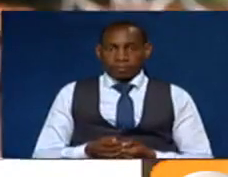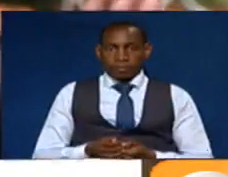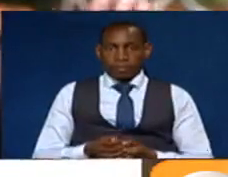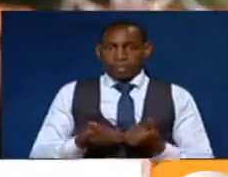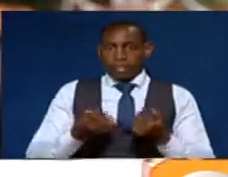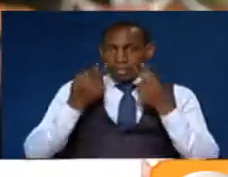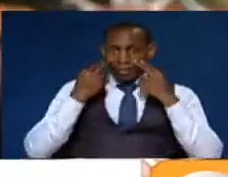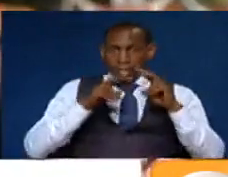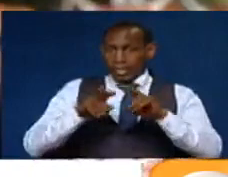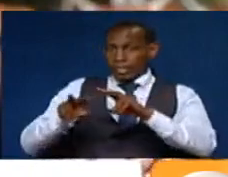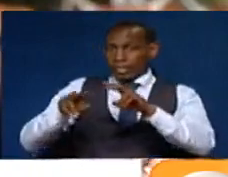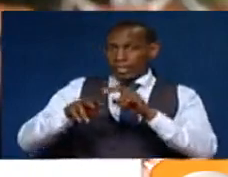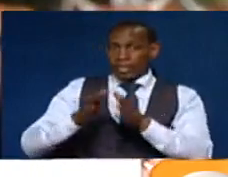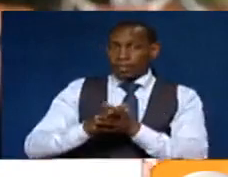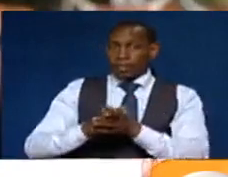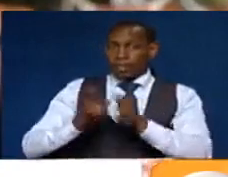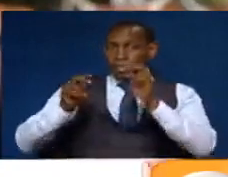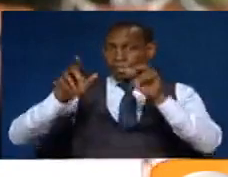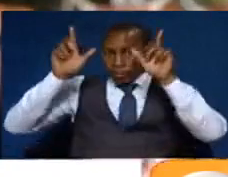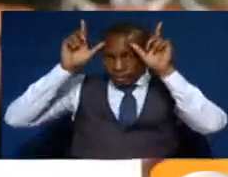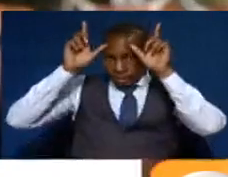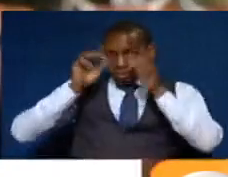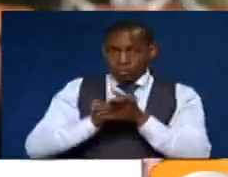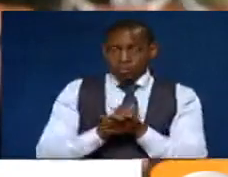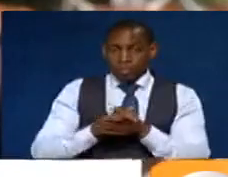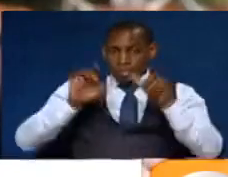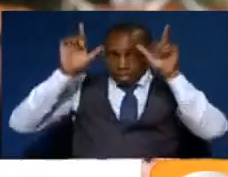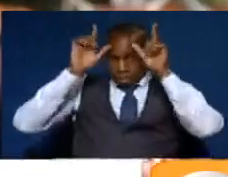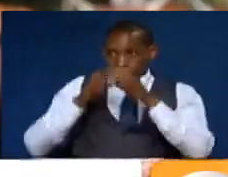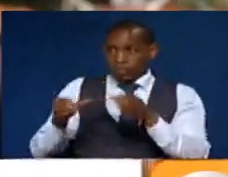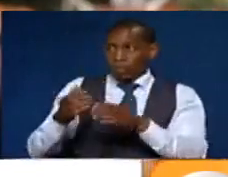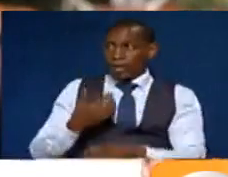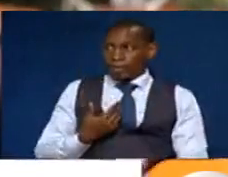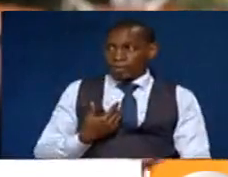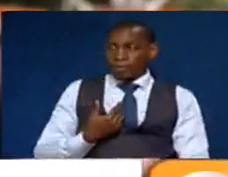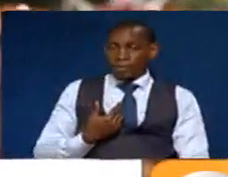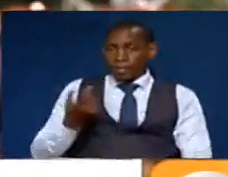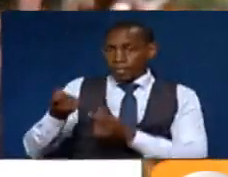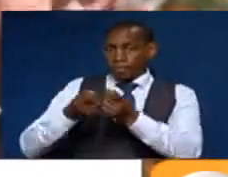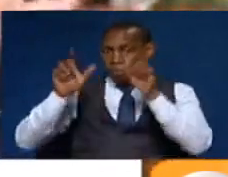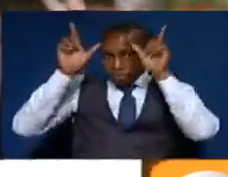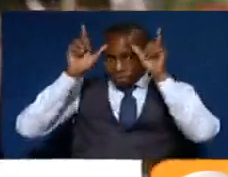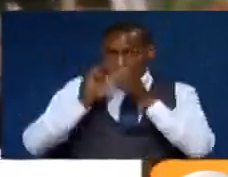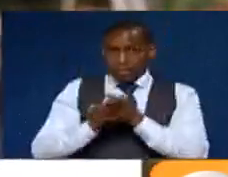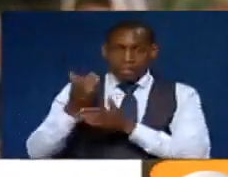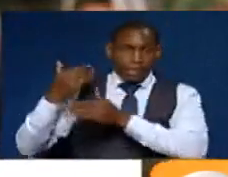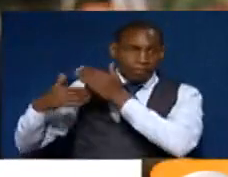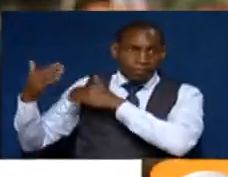sababu kiangalia huko palde wa ng'ombe, bado iko na ng'ombe kidogo. Iyo kidogo ni ile mbegu ya